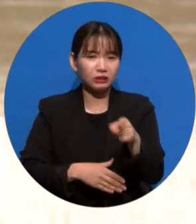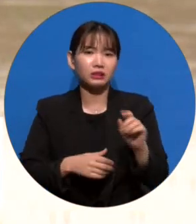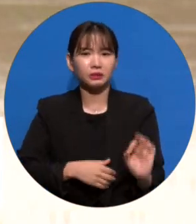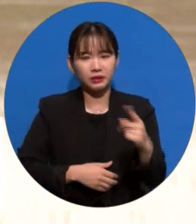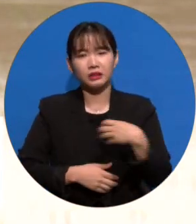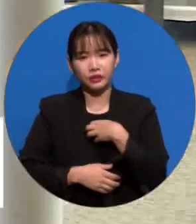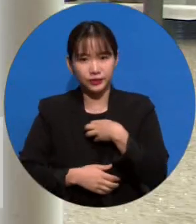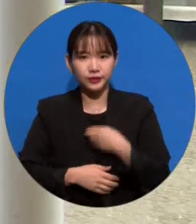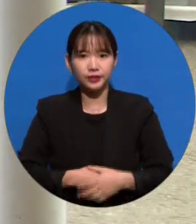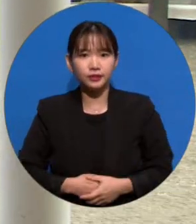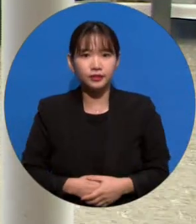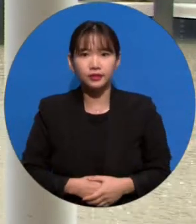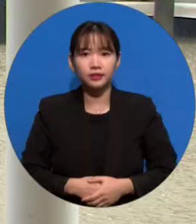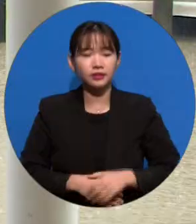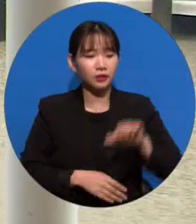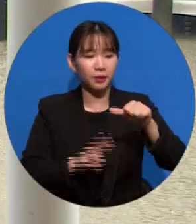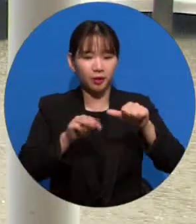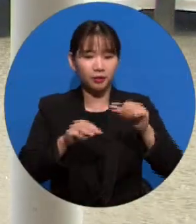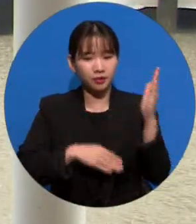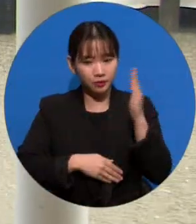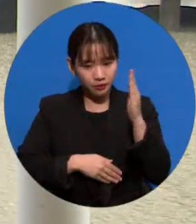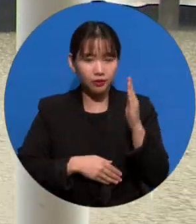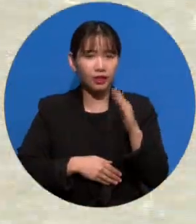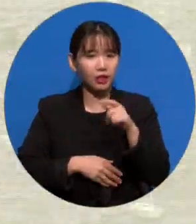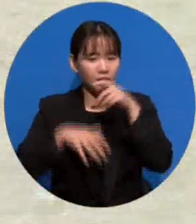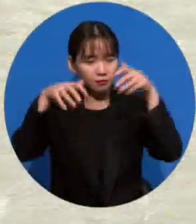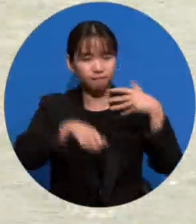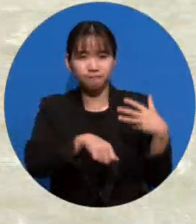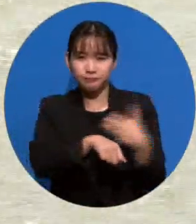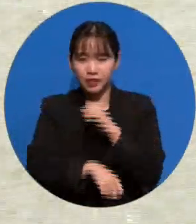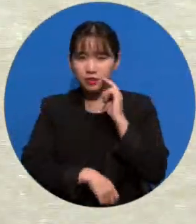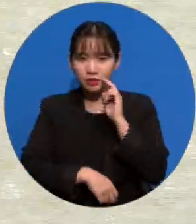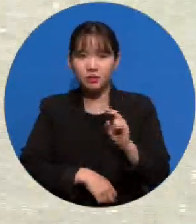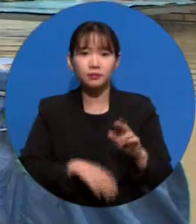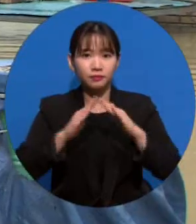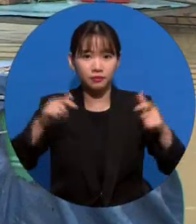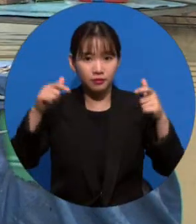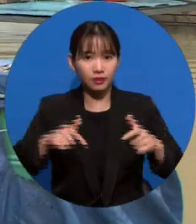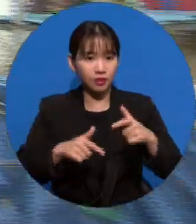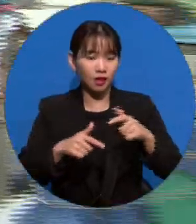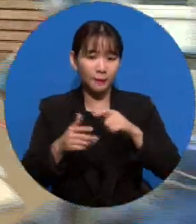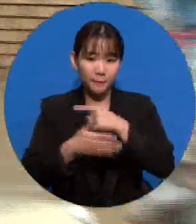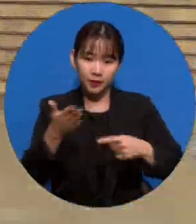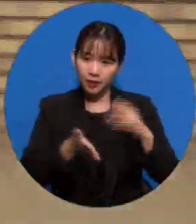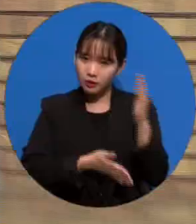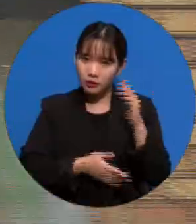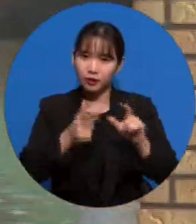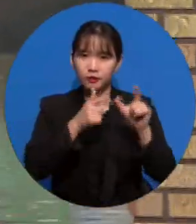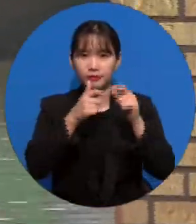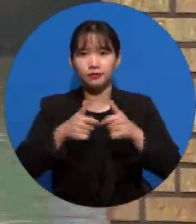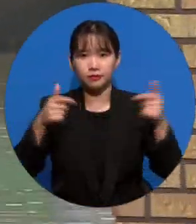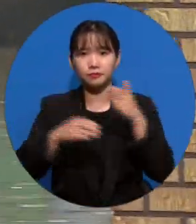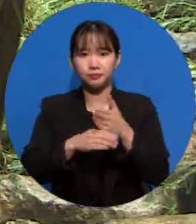걱정되지요. 비아불모. 500mm 안팎의 기록적인 폭우가 쏟아지면서 전남 지역 피해 규모는 눈덩이처럼